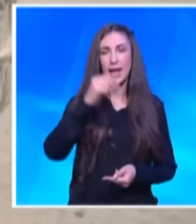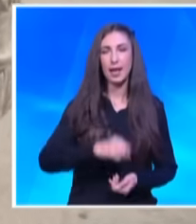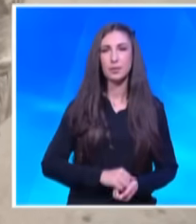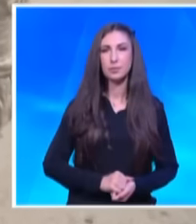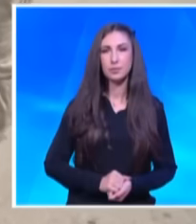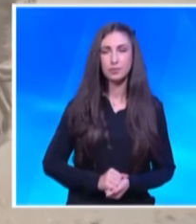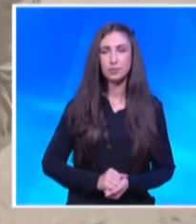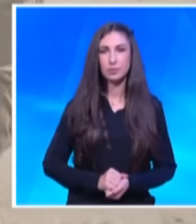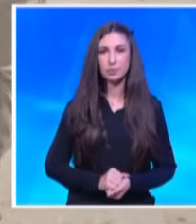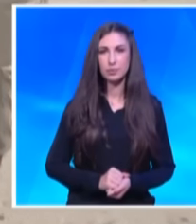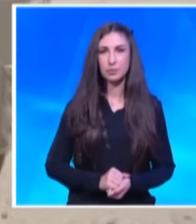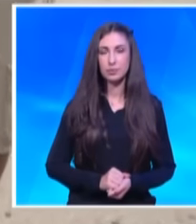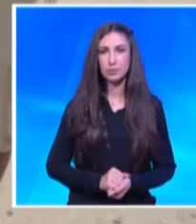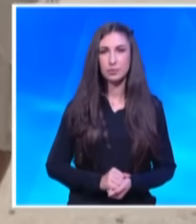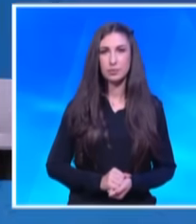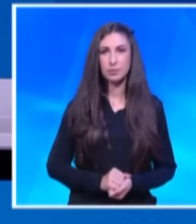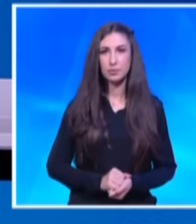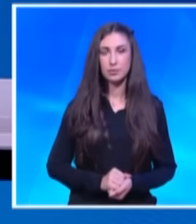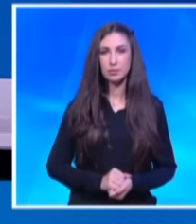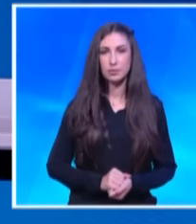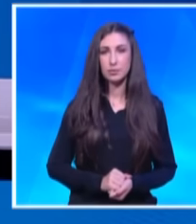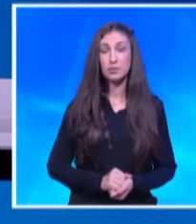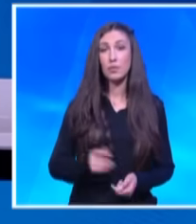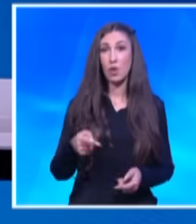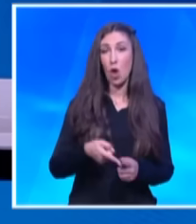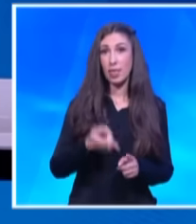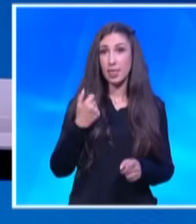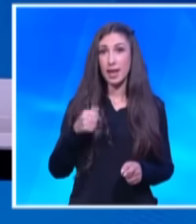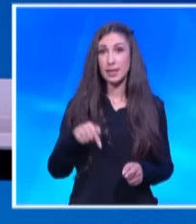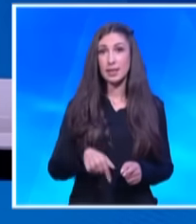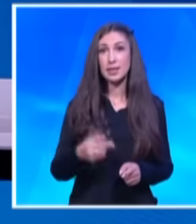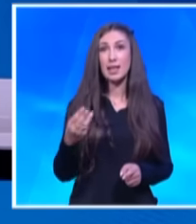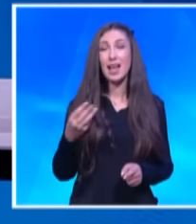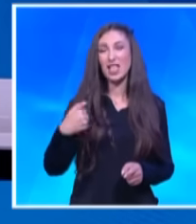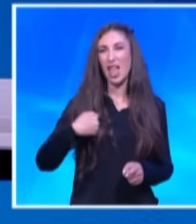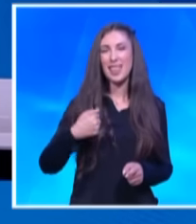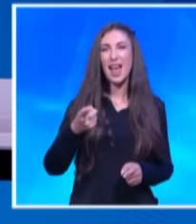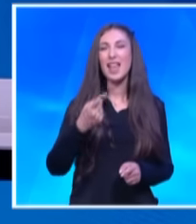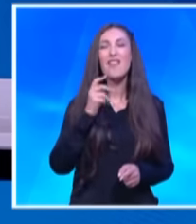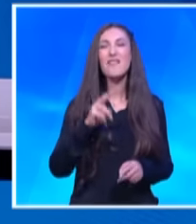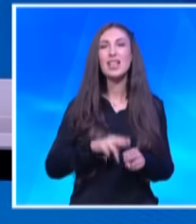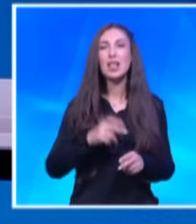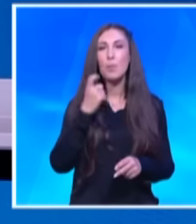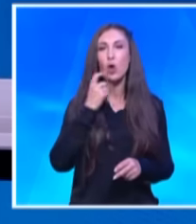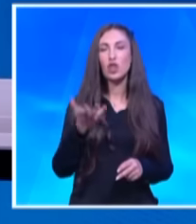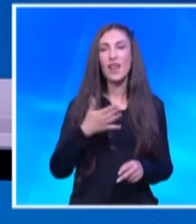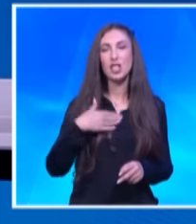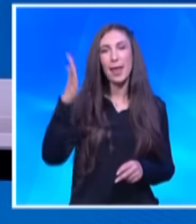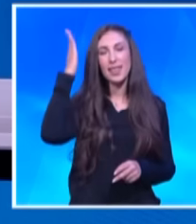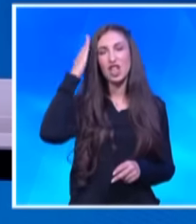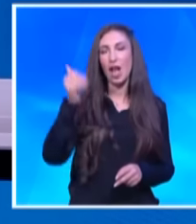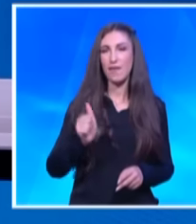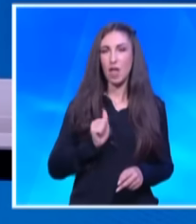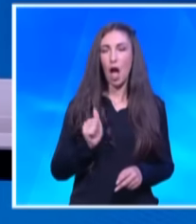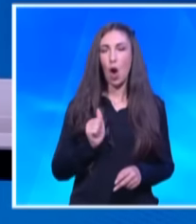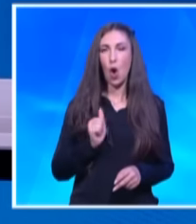БТВ новините, Дания Атанасова. От днес Елена Динева, жената на Васил Божков, е с държавна охрана. Това научи